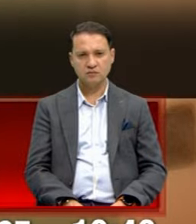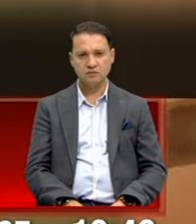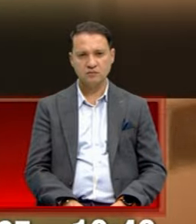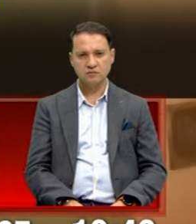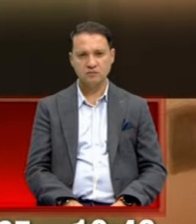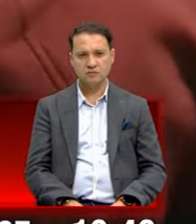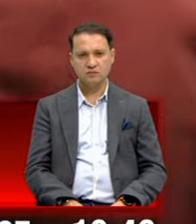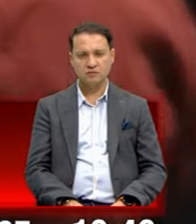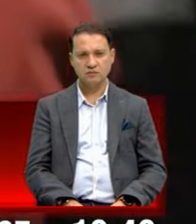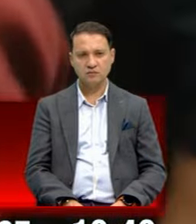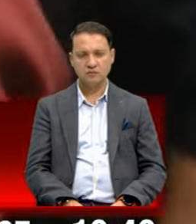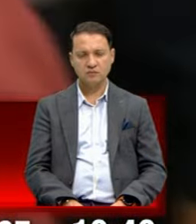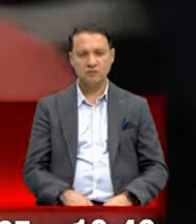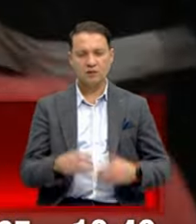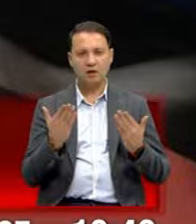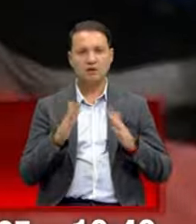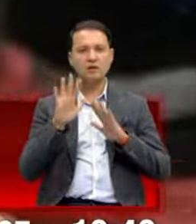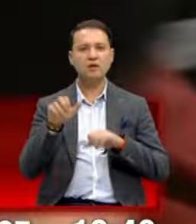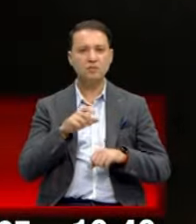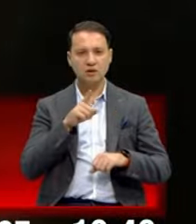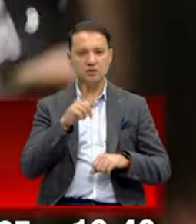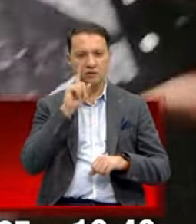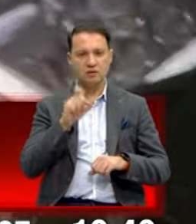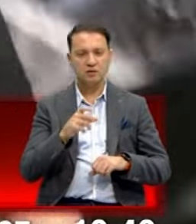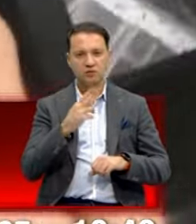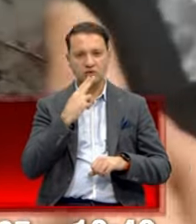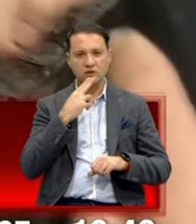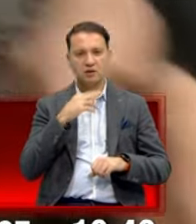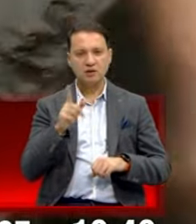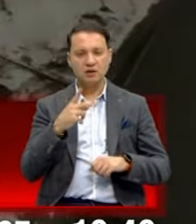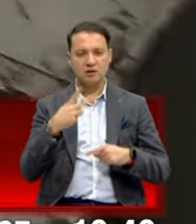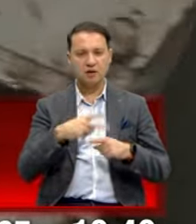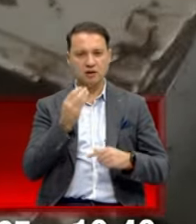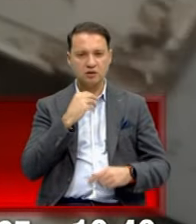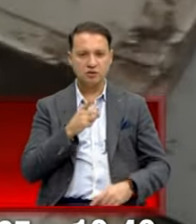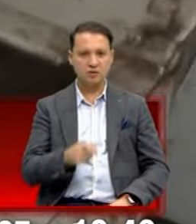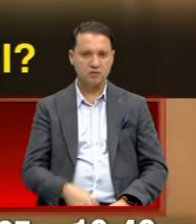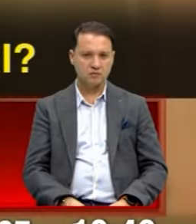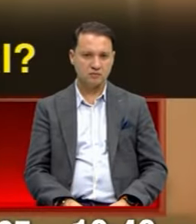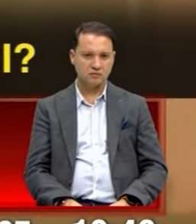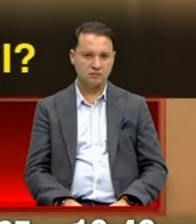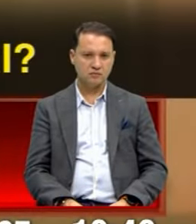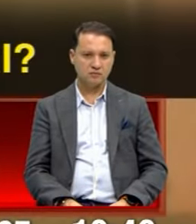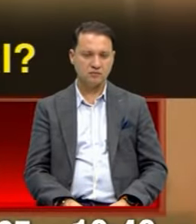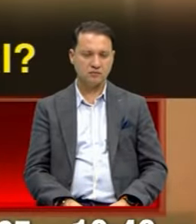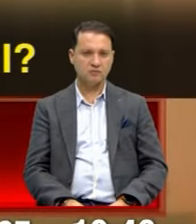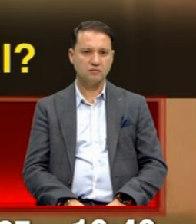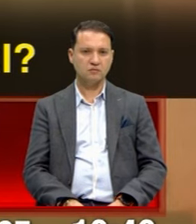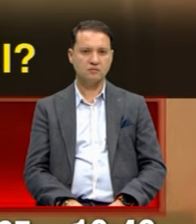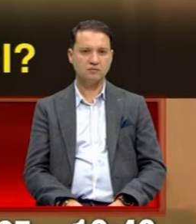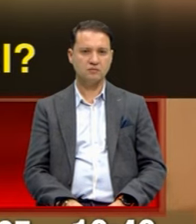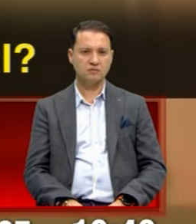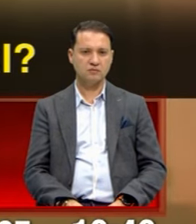mağazası falan mı? Eğer yakalanmasalardı insanlara çikolata diye zehir yedireceklerdi. Hiç hijyen kuralları